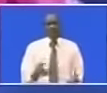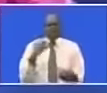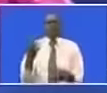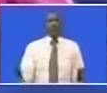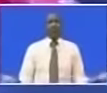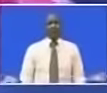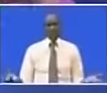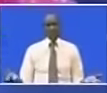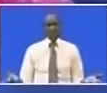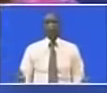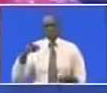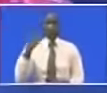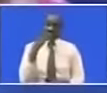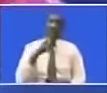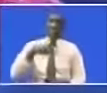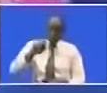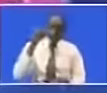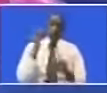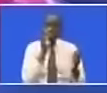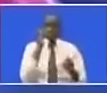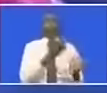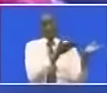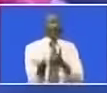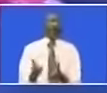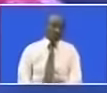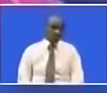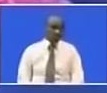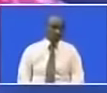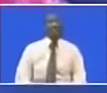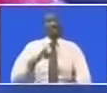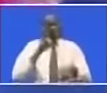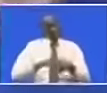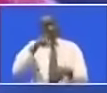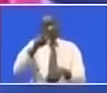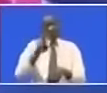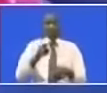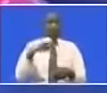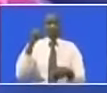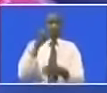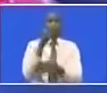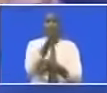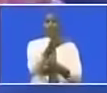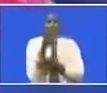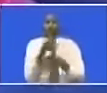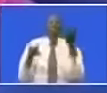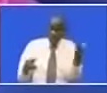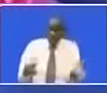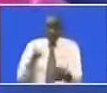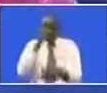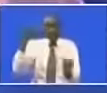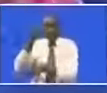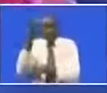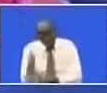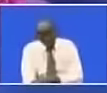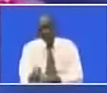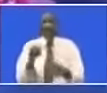za kutosha. Walisema kwamba wataenda kutuletea karatasi. Badala yake tumepata vifaru, magari ya polisi,